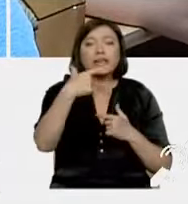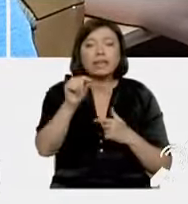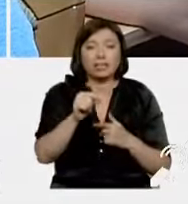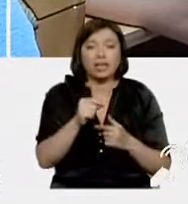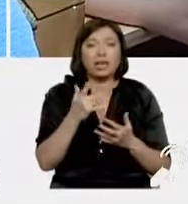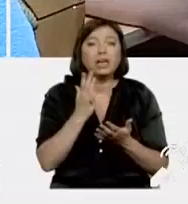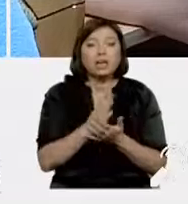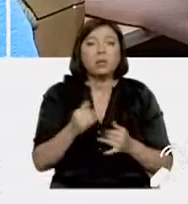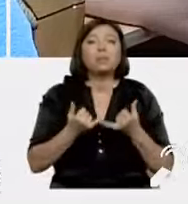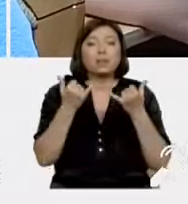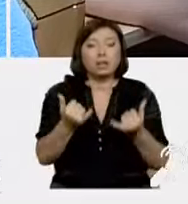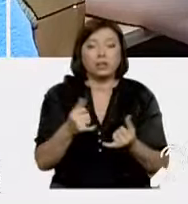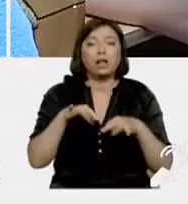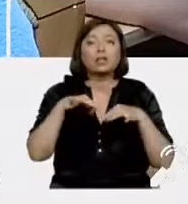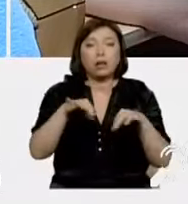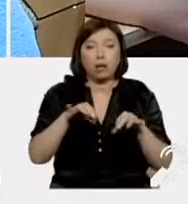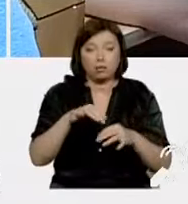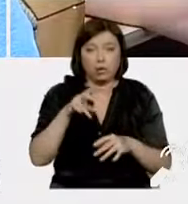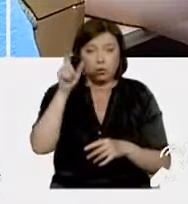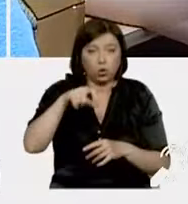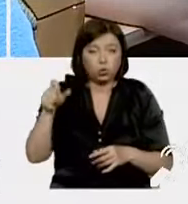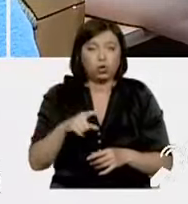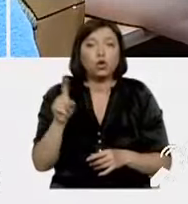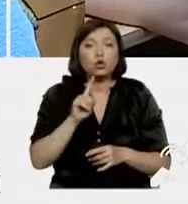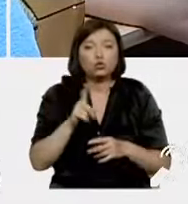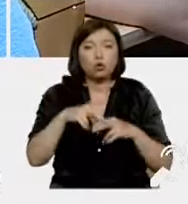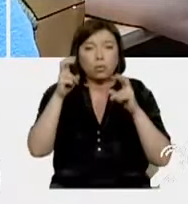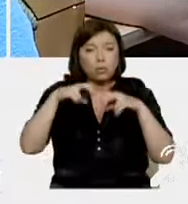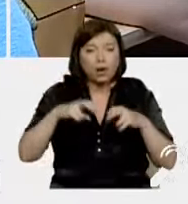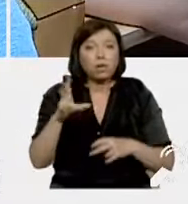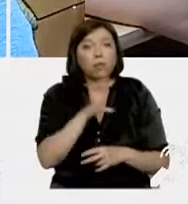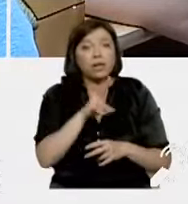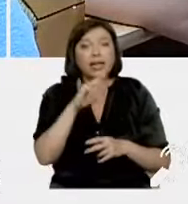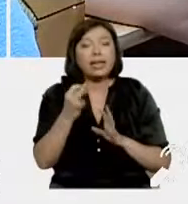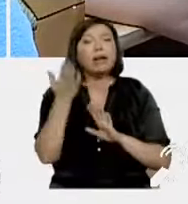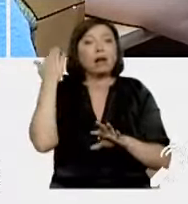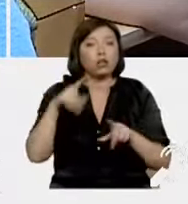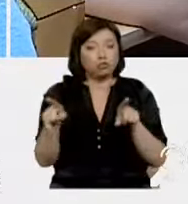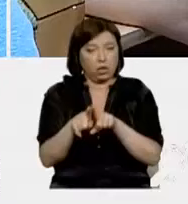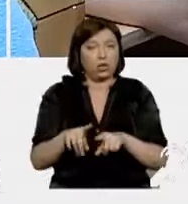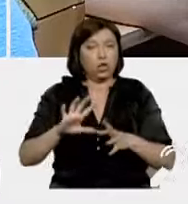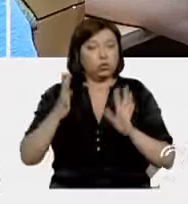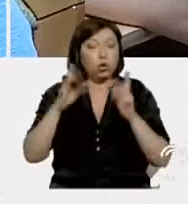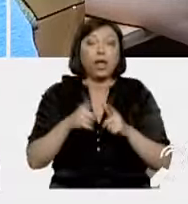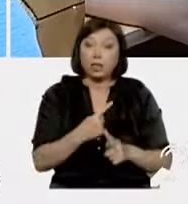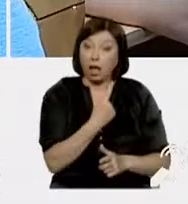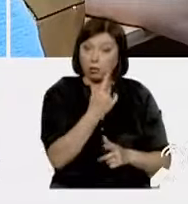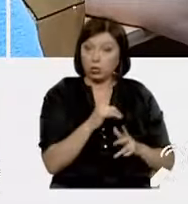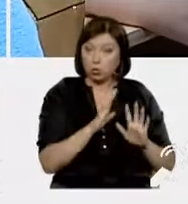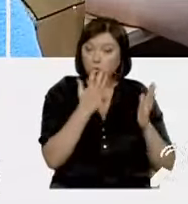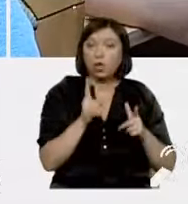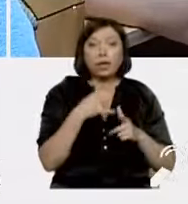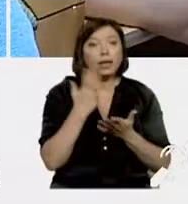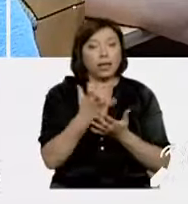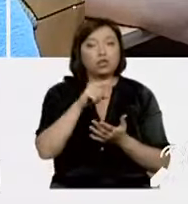este prestat serviciul de transportare de călători pentru a evalua dacă au mai fost astfel de cazuri sau este doar un caz unitar.